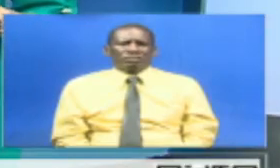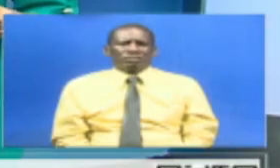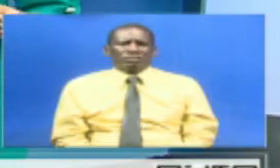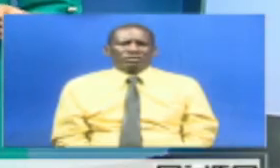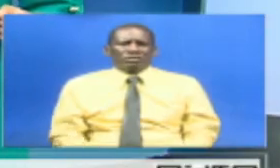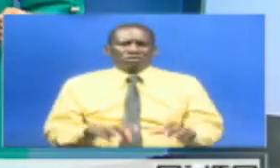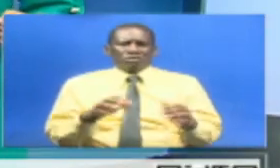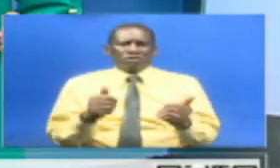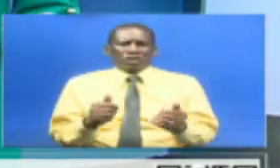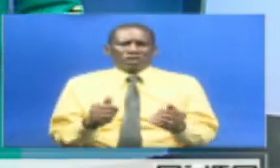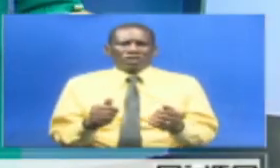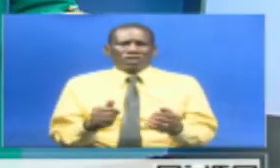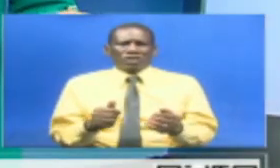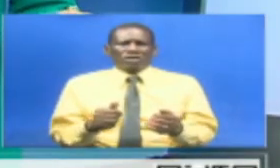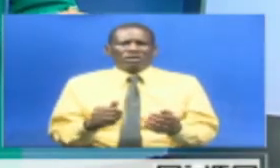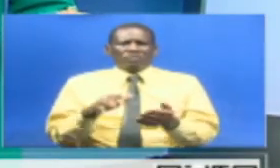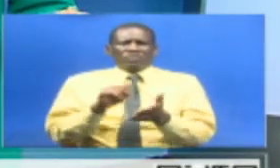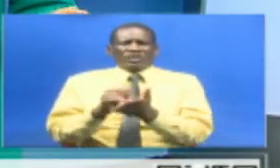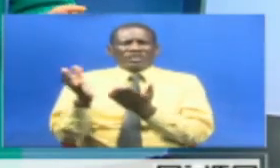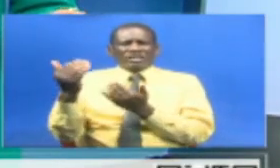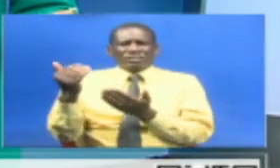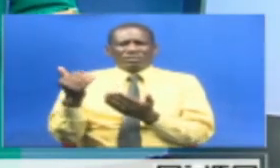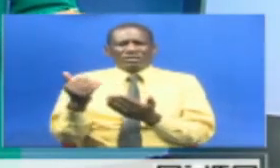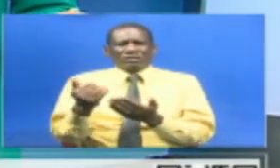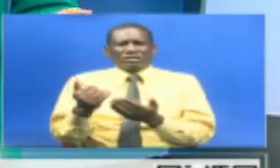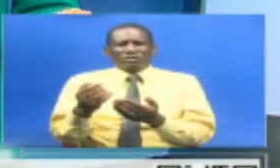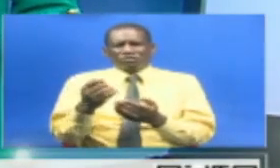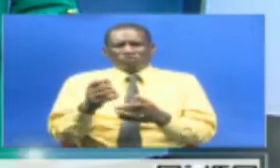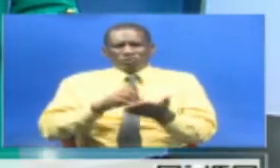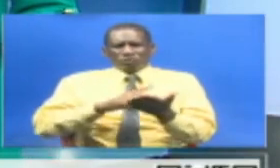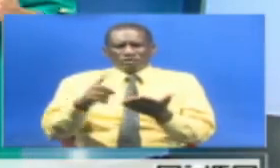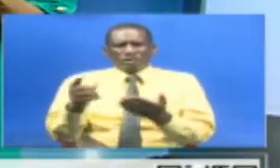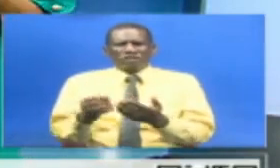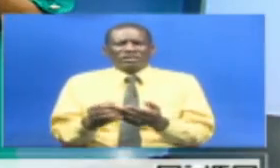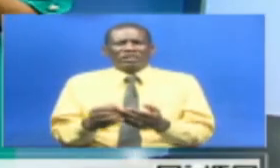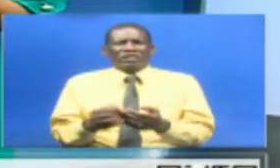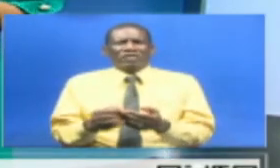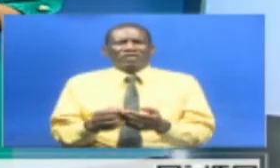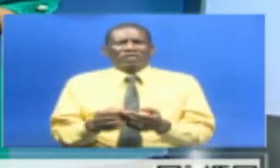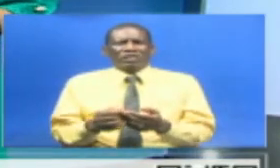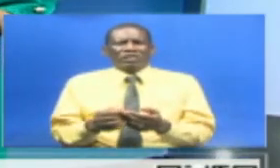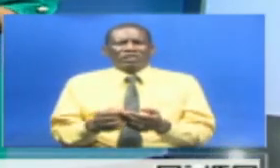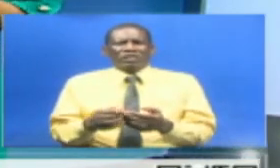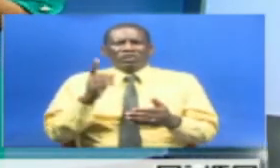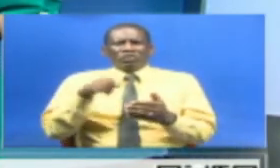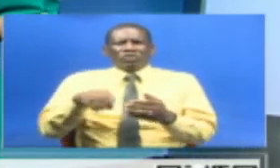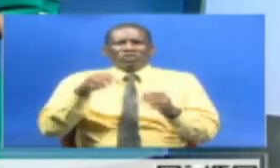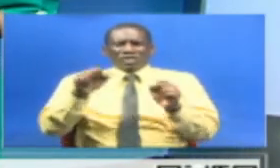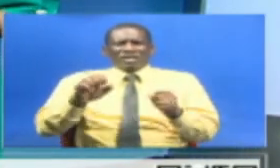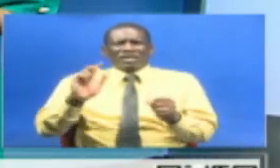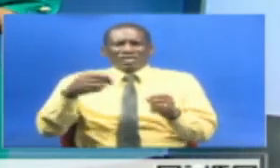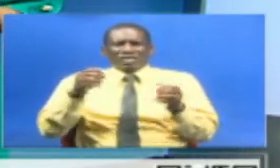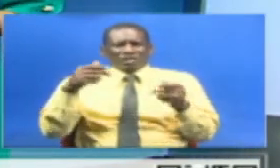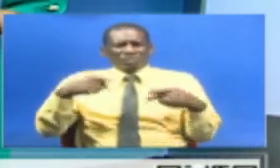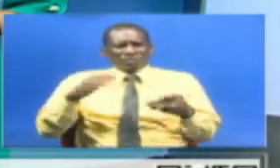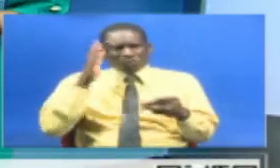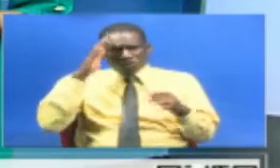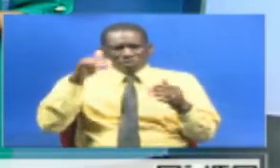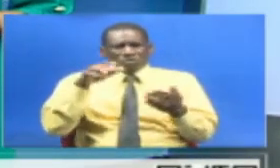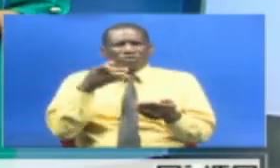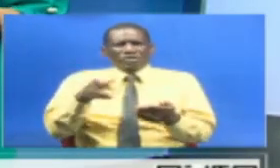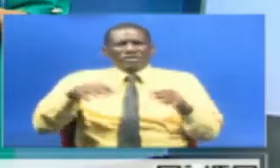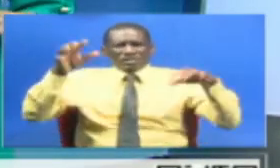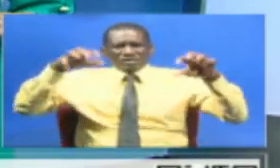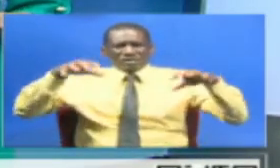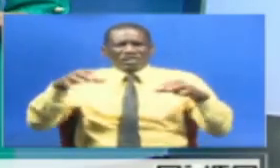Well, with El Nino expected just a few weeks away, what do Kenyans know about these heavy